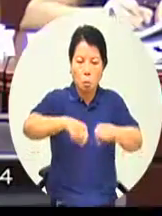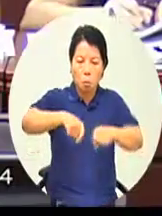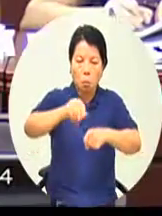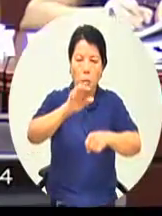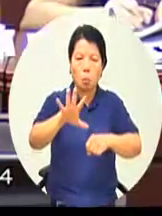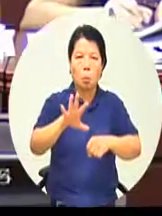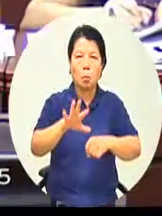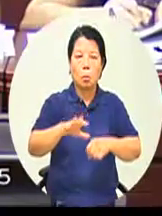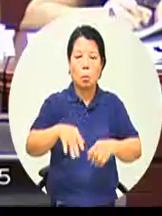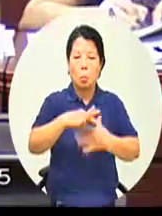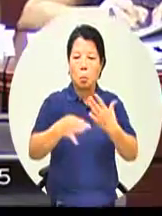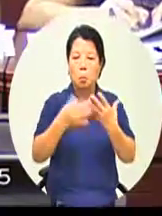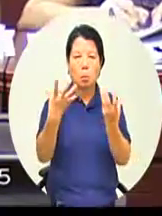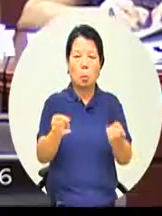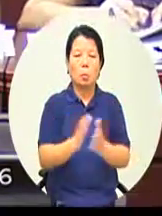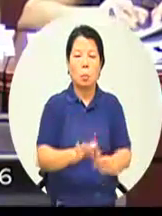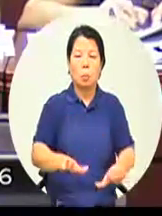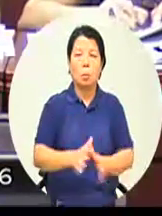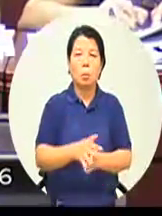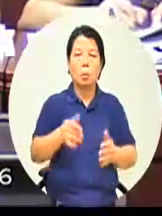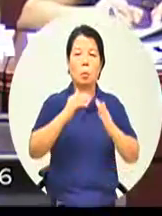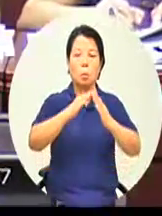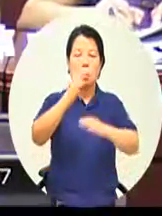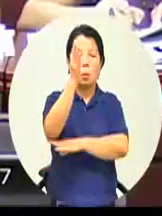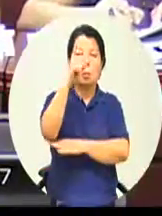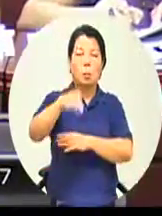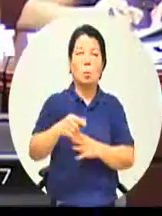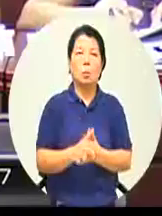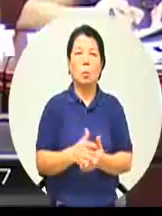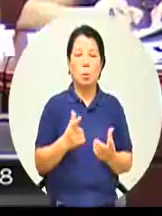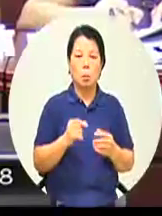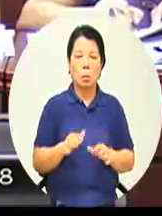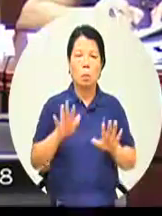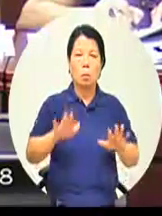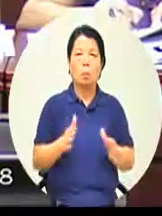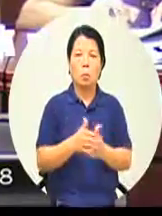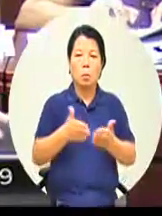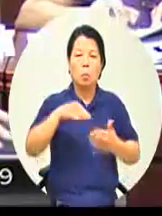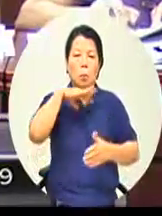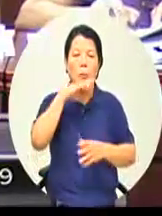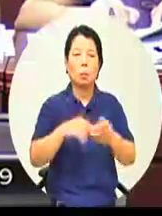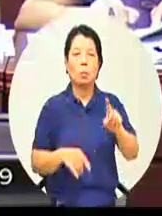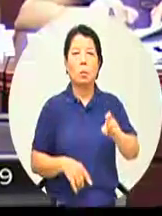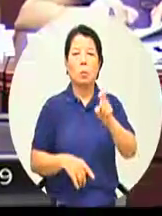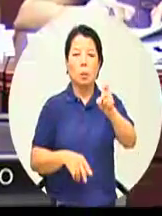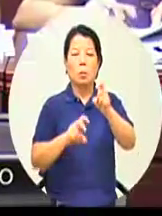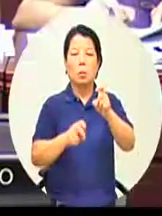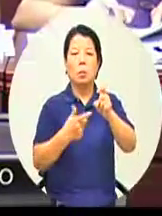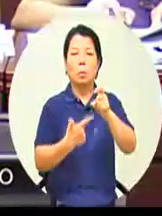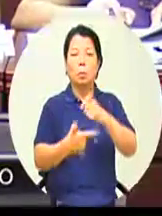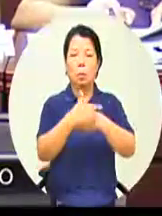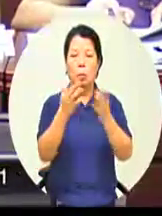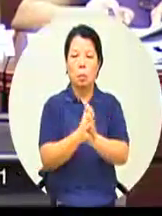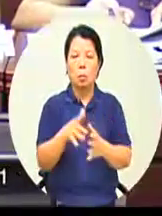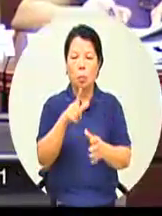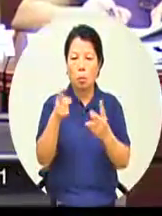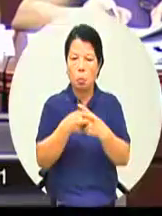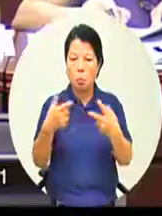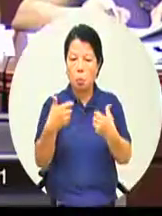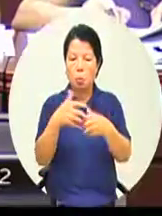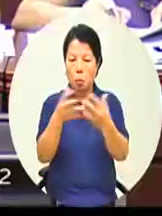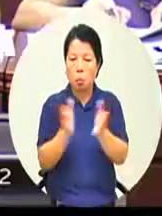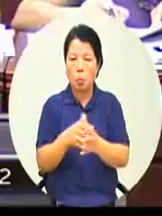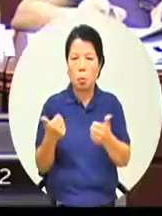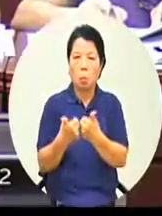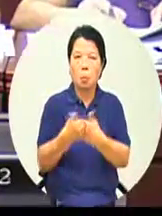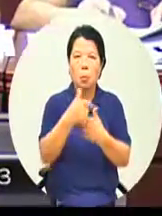个市政府的员额小组争取到，所以目前还要等10月26号员额小组开会确认我们的